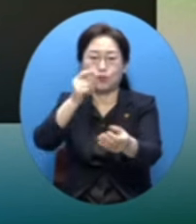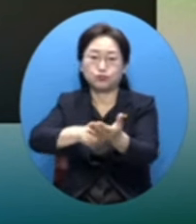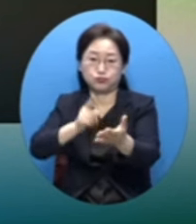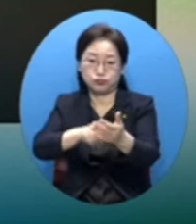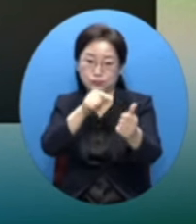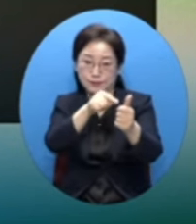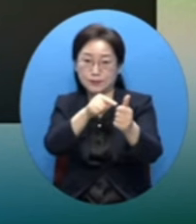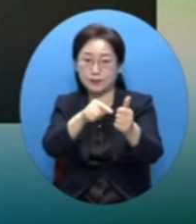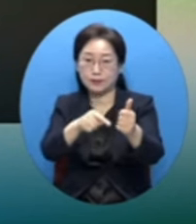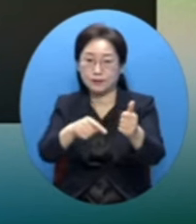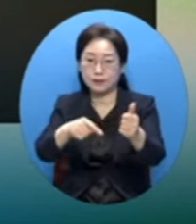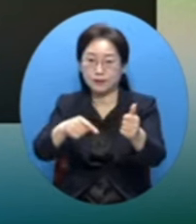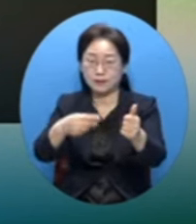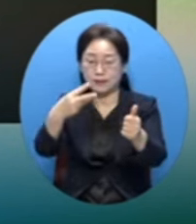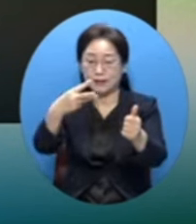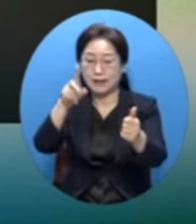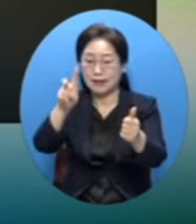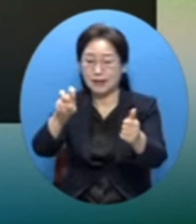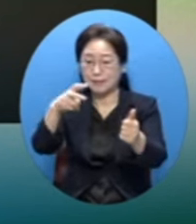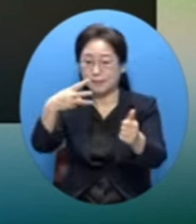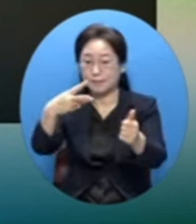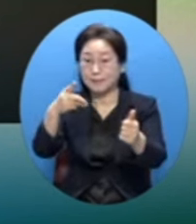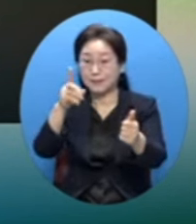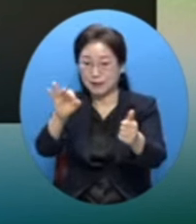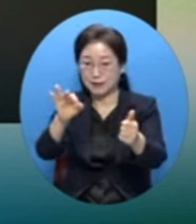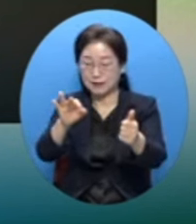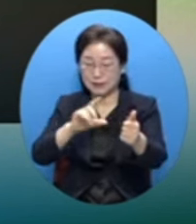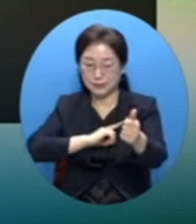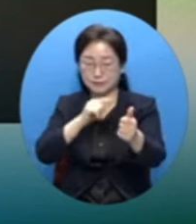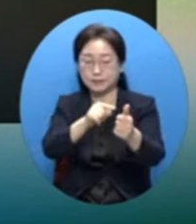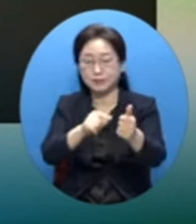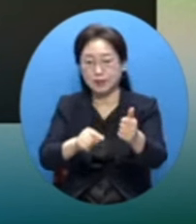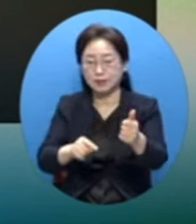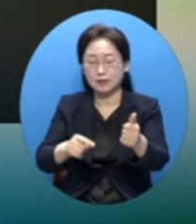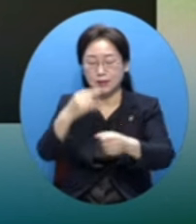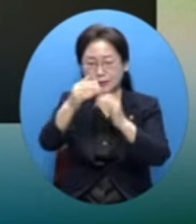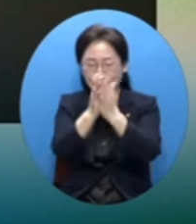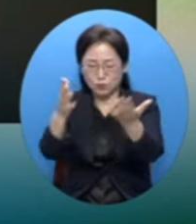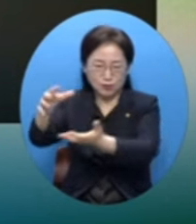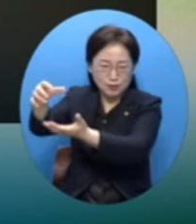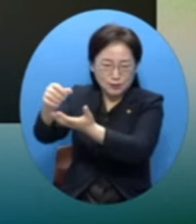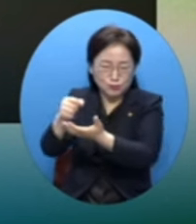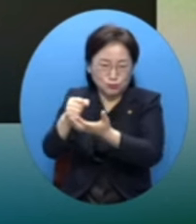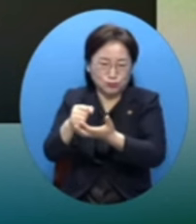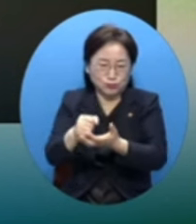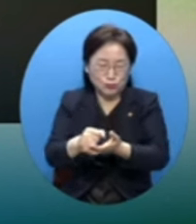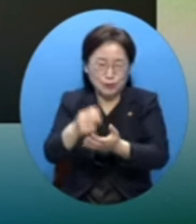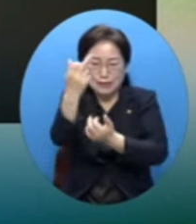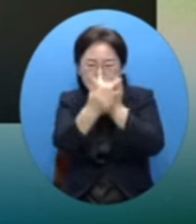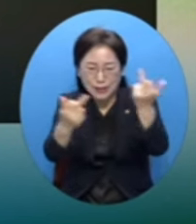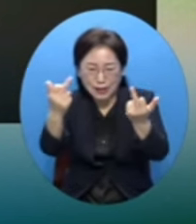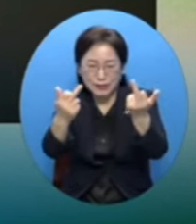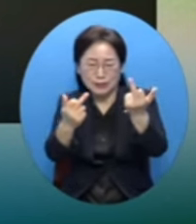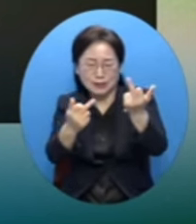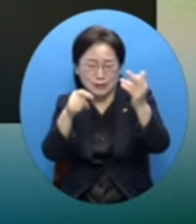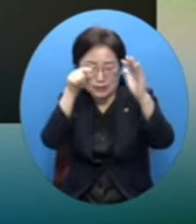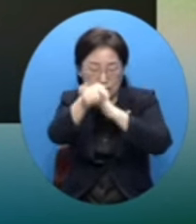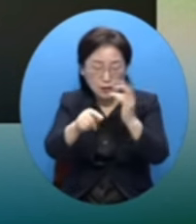산지가 많은데 성경을 가지고 부족을 찾아가다가 그만 산에서 차가